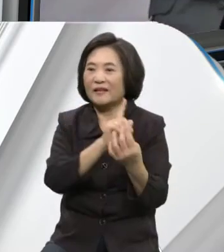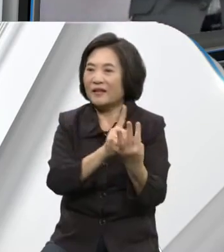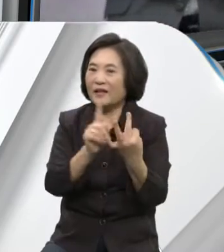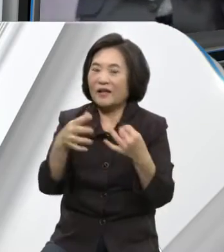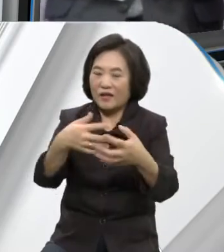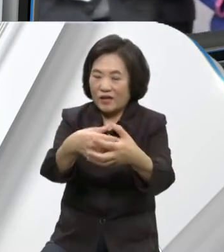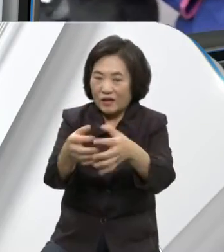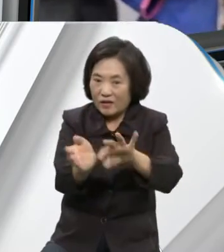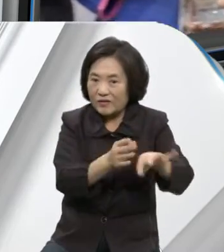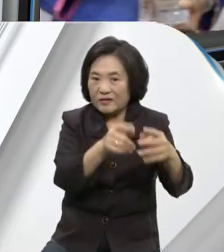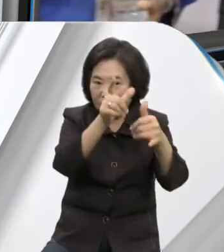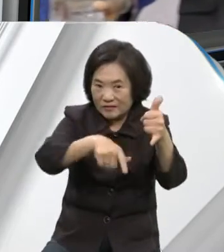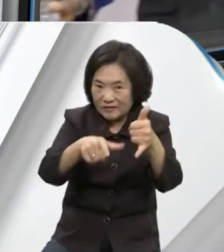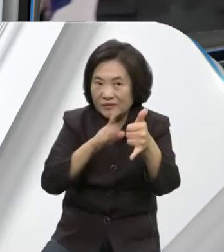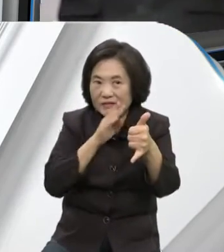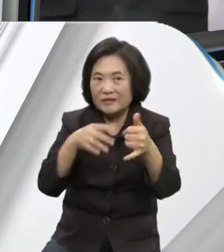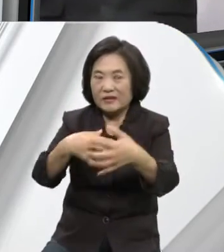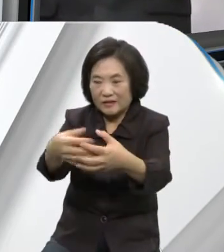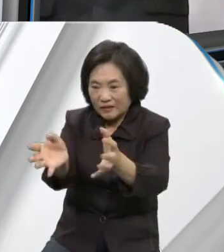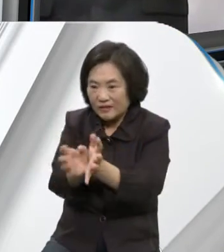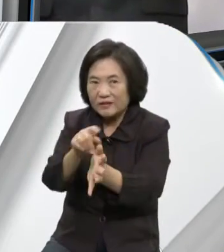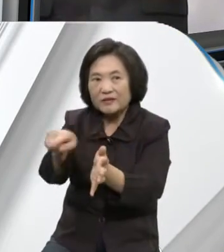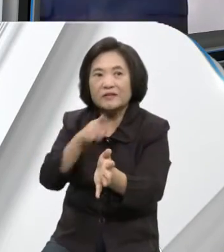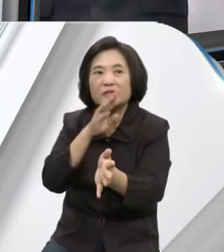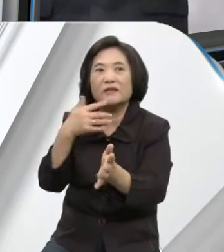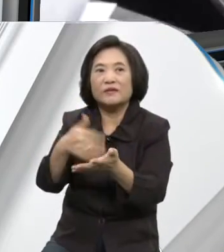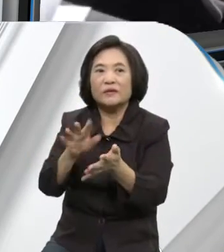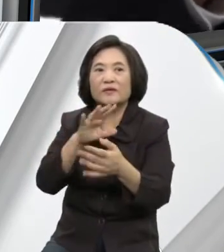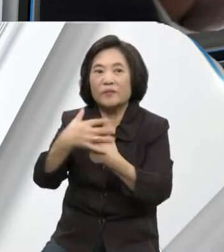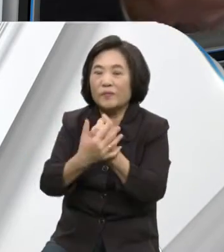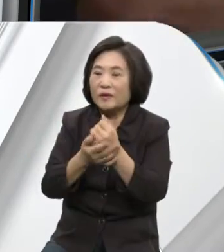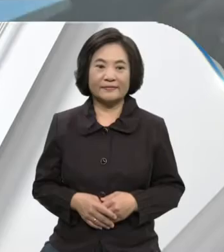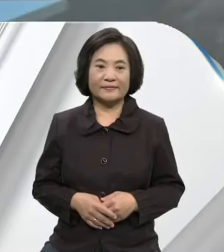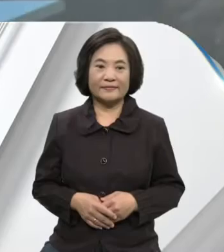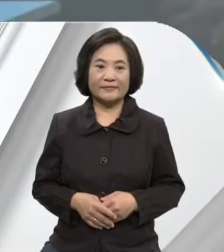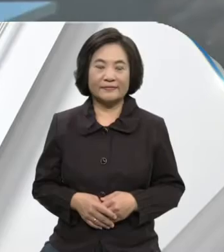有财团方面报道客家广播电台那多。